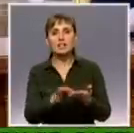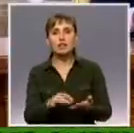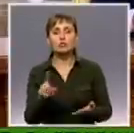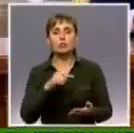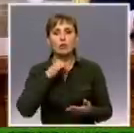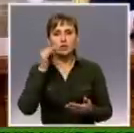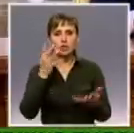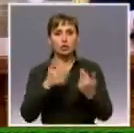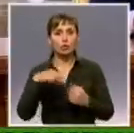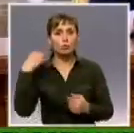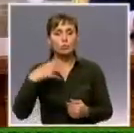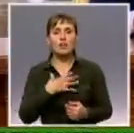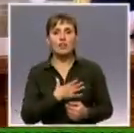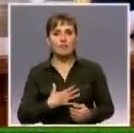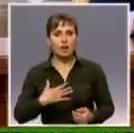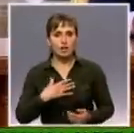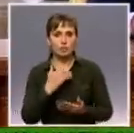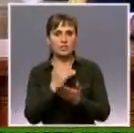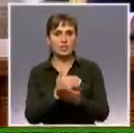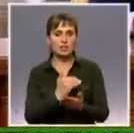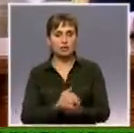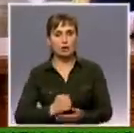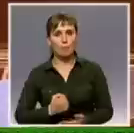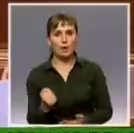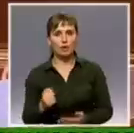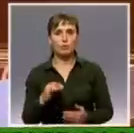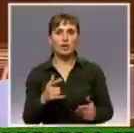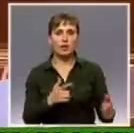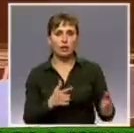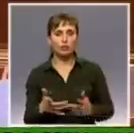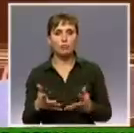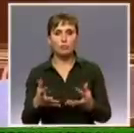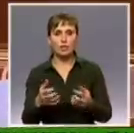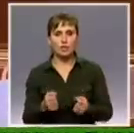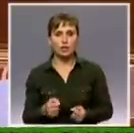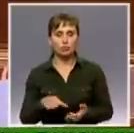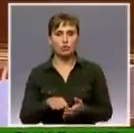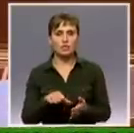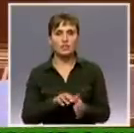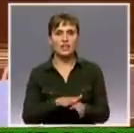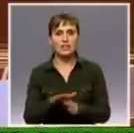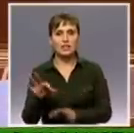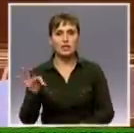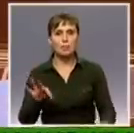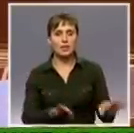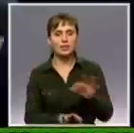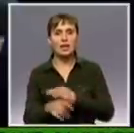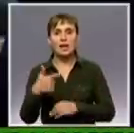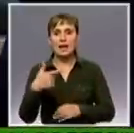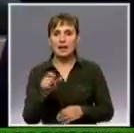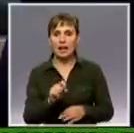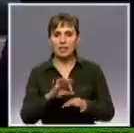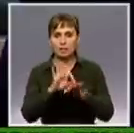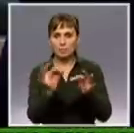Казахстан считает Туркменистан важным стратегическим партнером и готов принять участие в реализации проекта газопровода